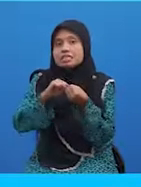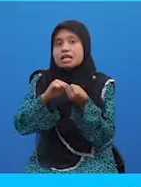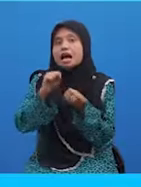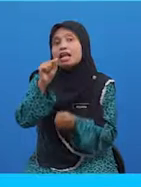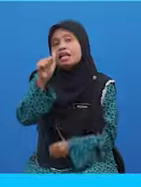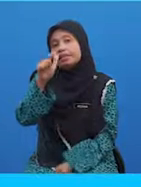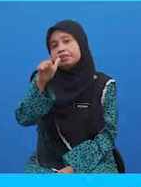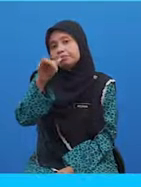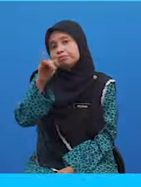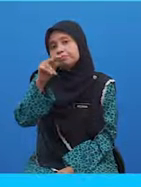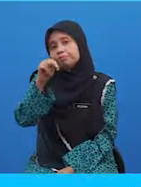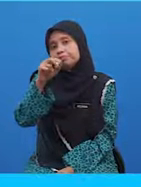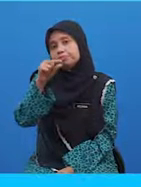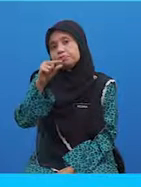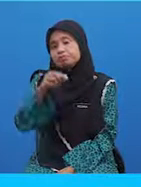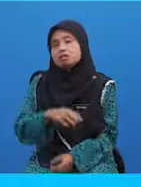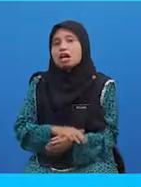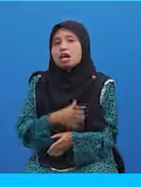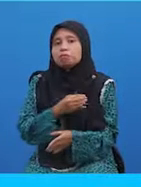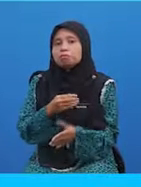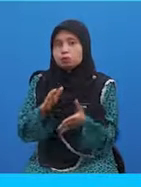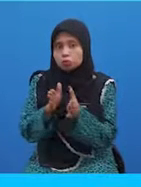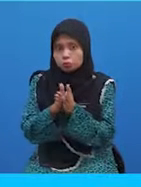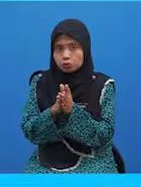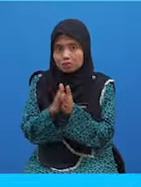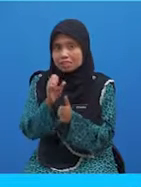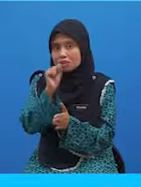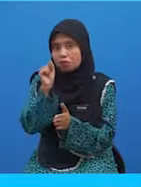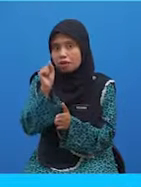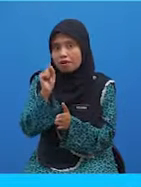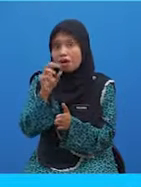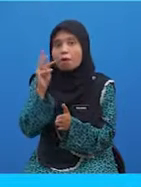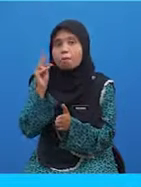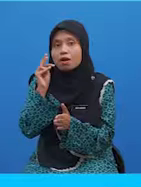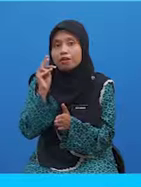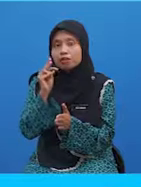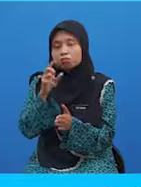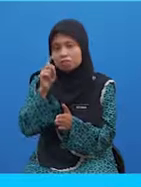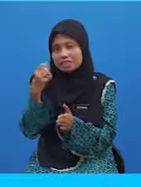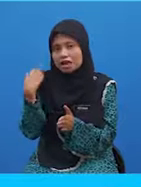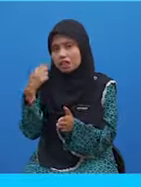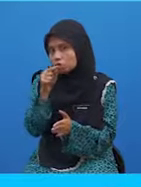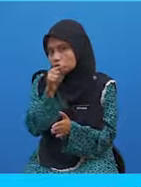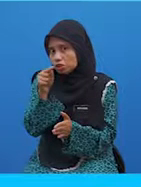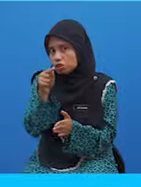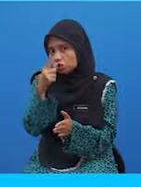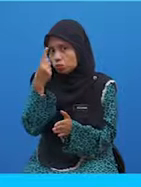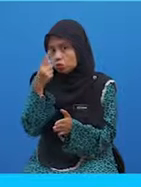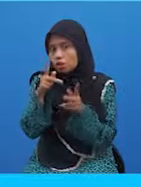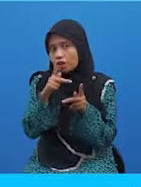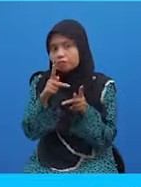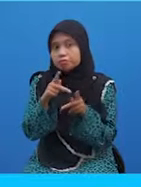menyayangi. Saudara mara pula salah kerana memerlukan tanda sempang untuk kata